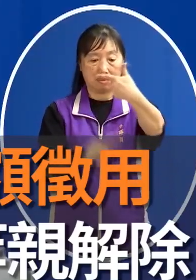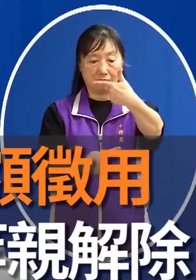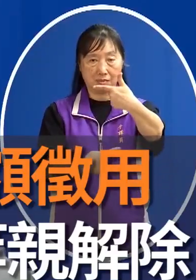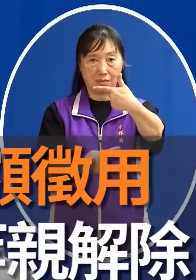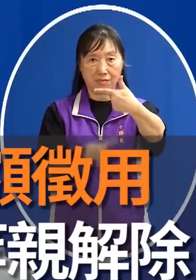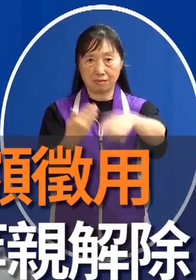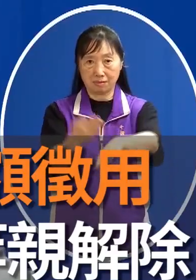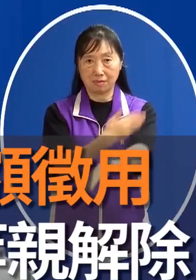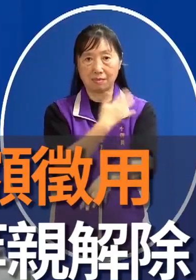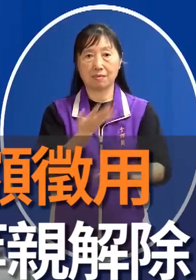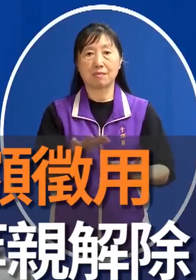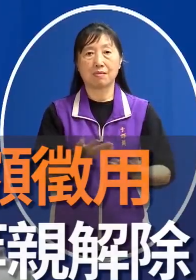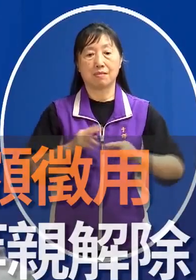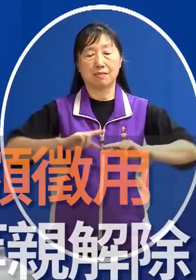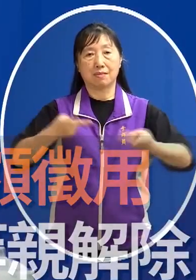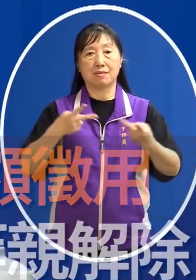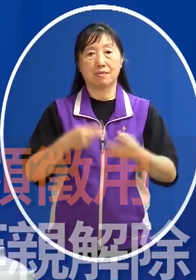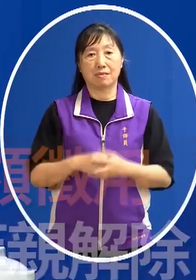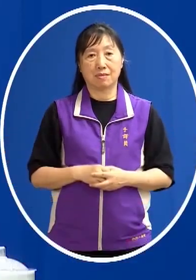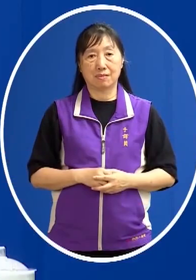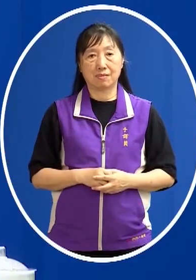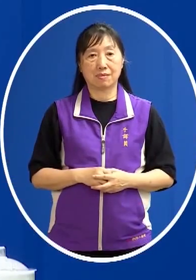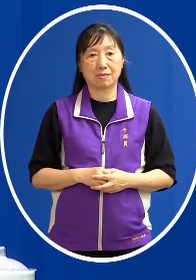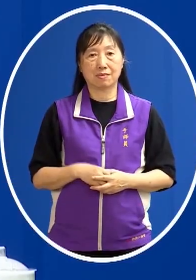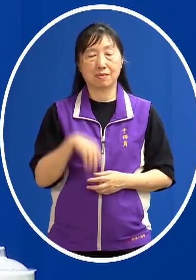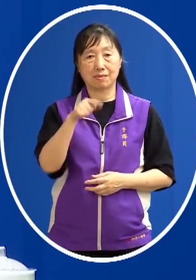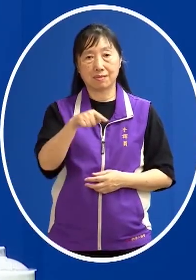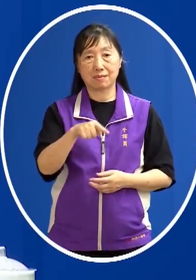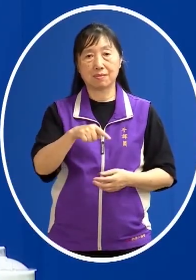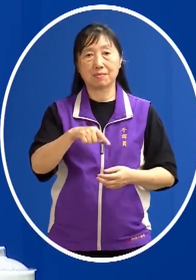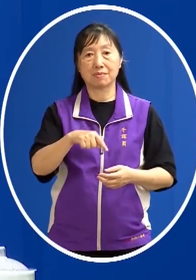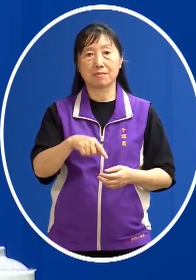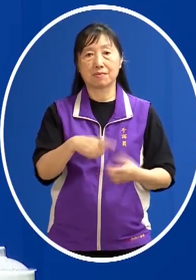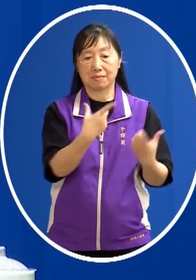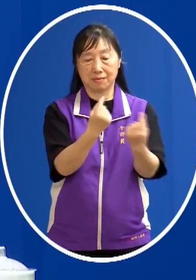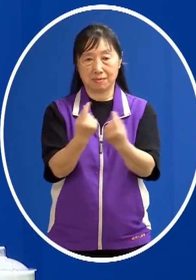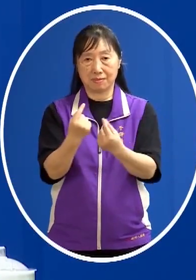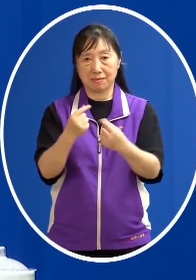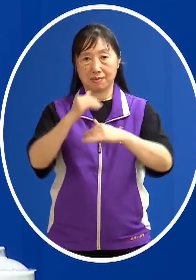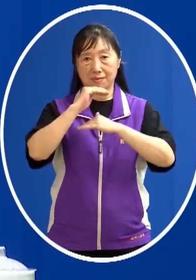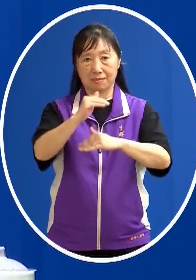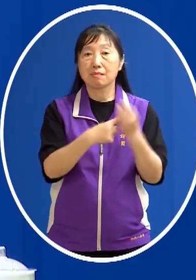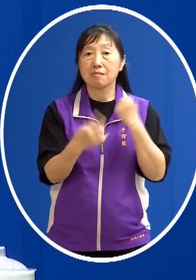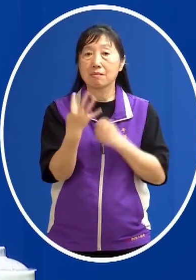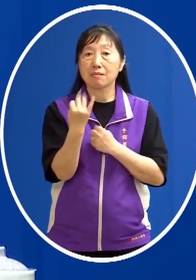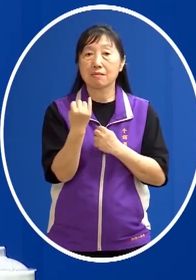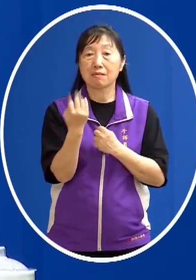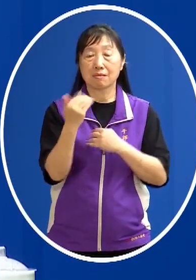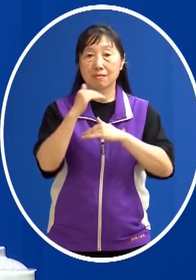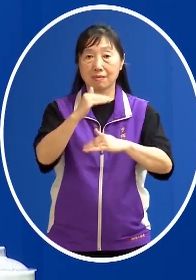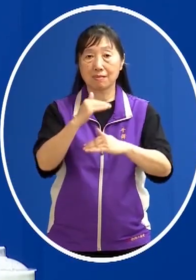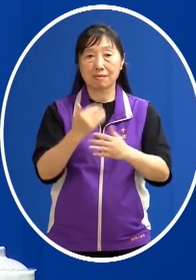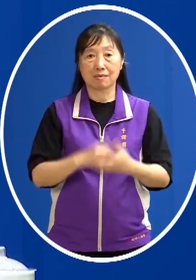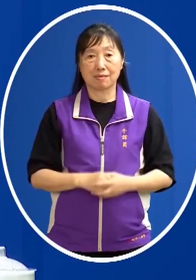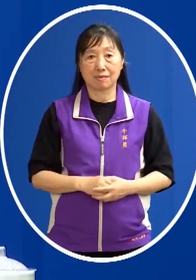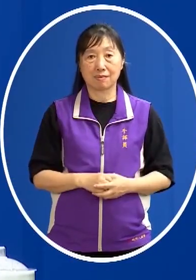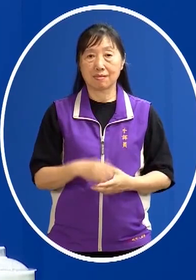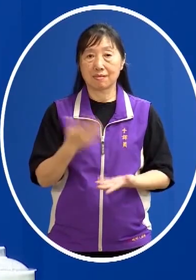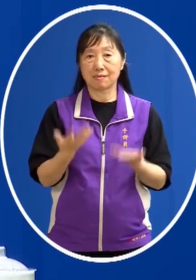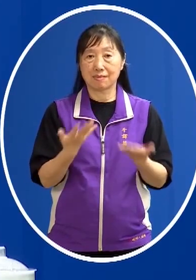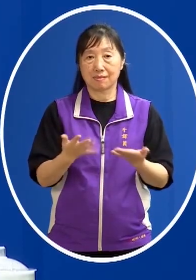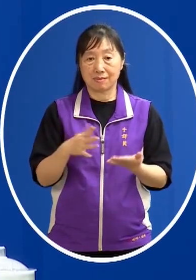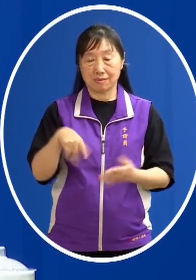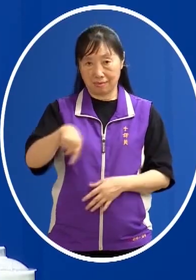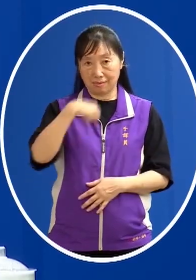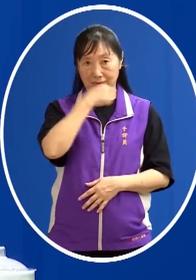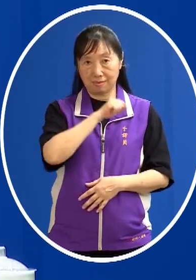6月1号，我们就改采这个定额征用国金退场。那我们就是预估国